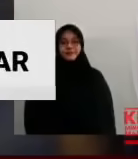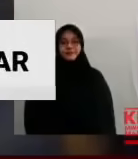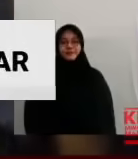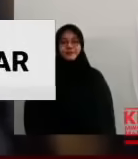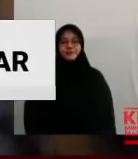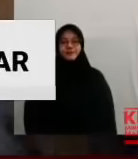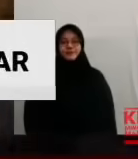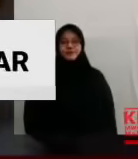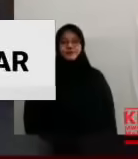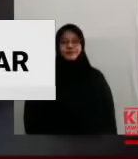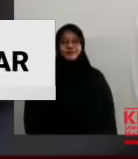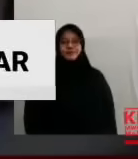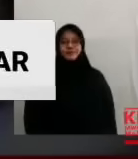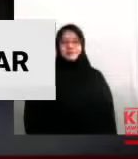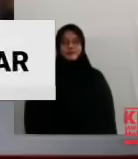udah